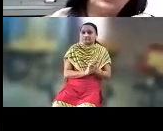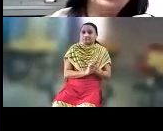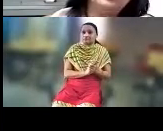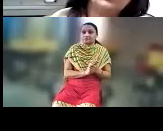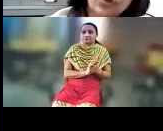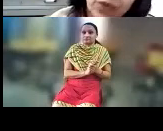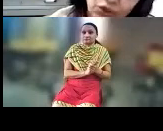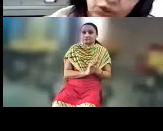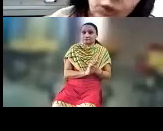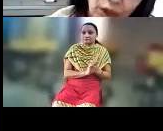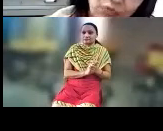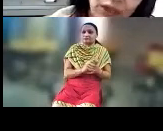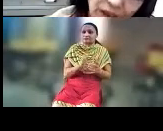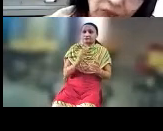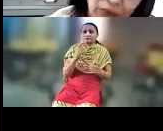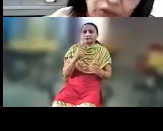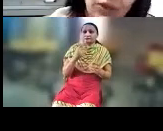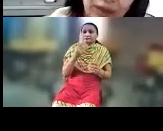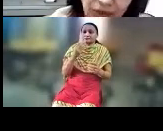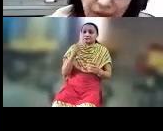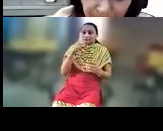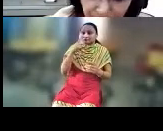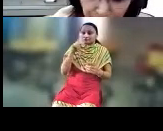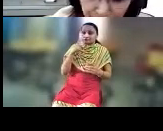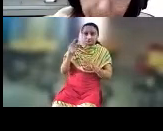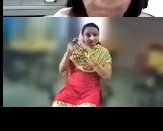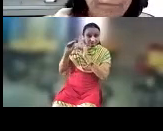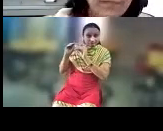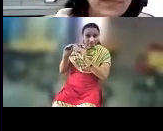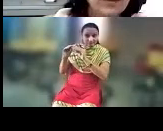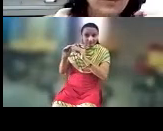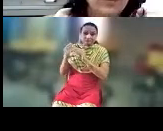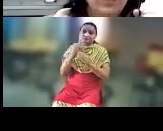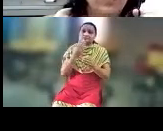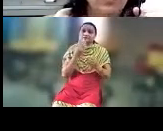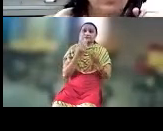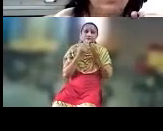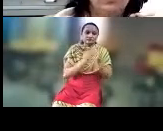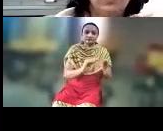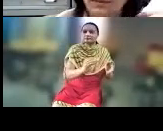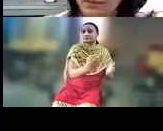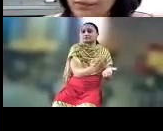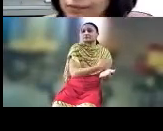करेंगे तो बच्चों को हम ज्यादा सुरक्षित रख सकेंगे।